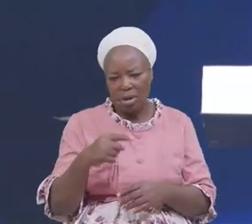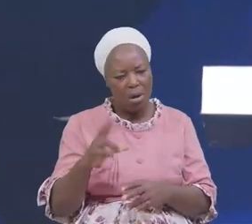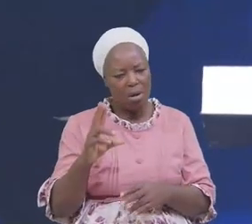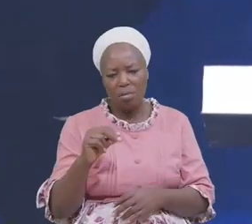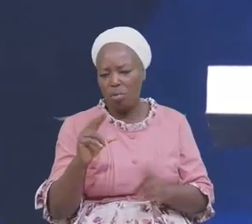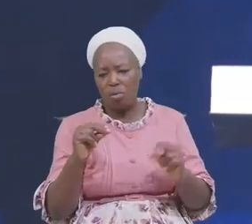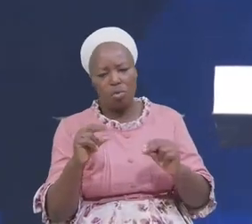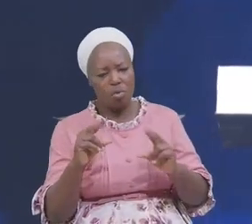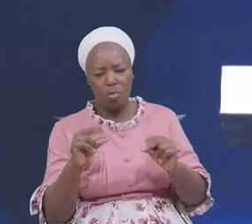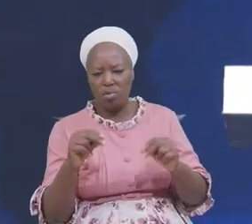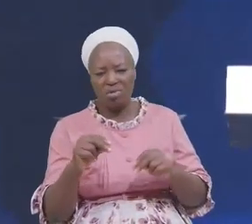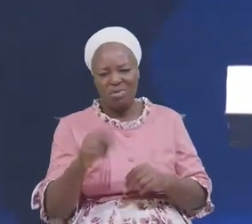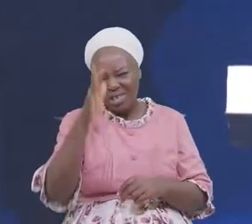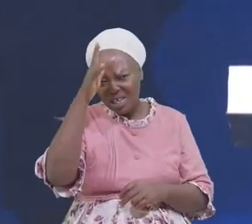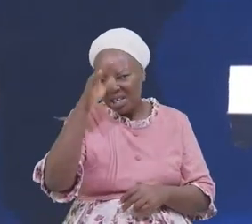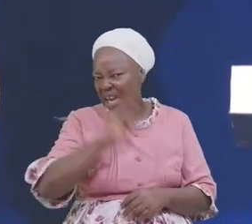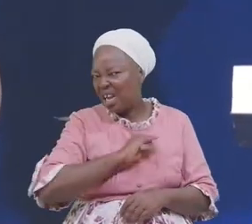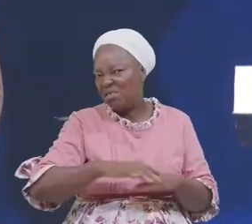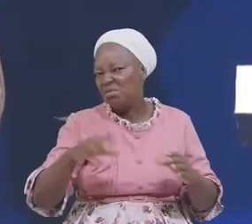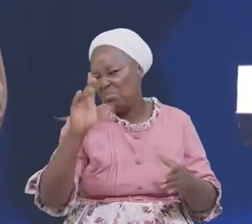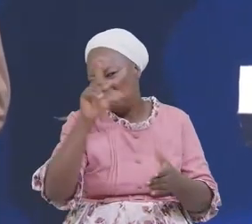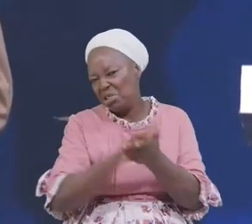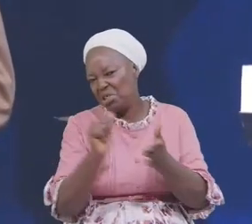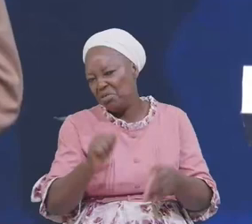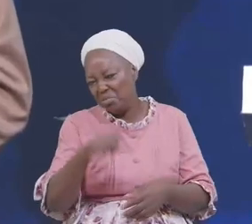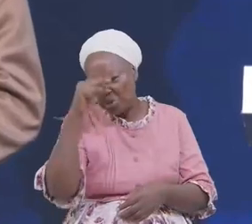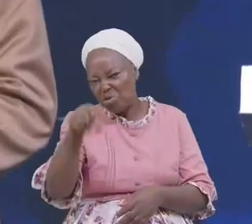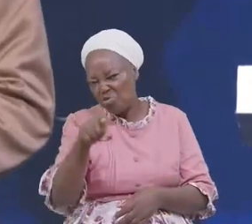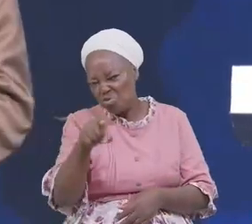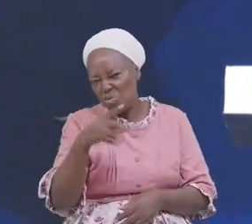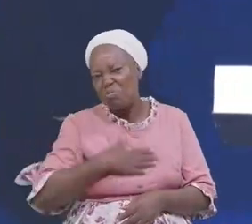Tu ne dis pas, papa, je ne crois pas, tu es un menteur.